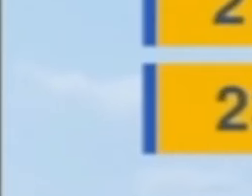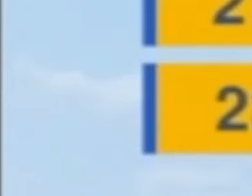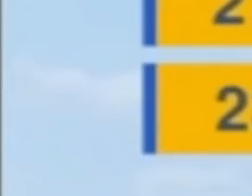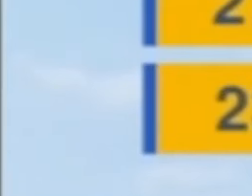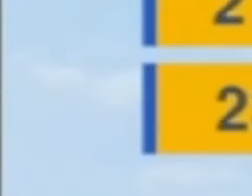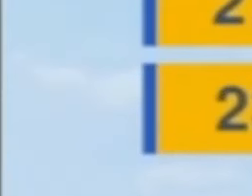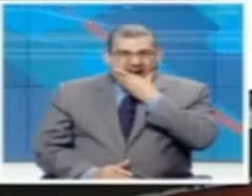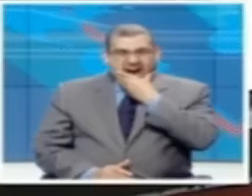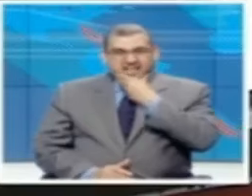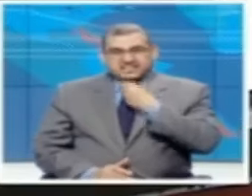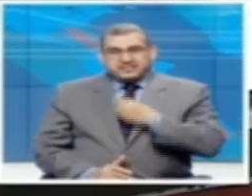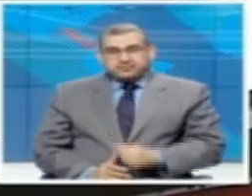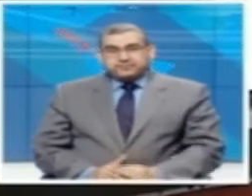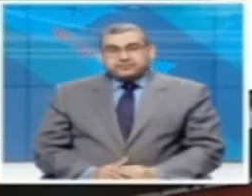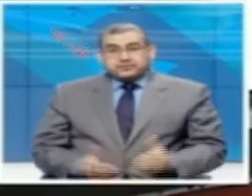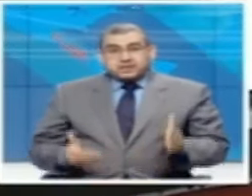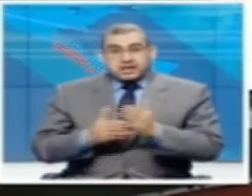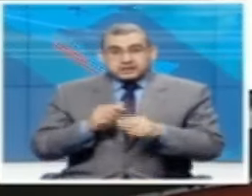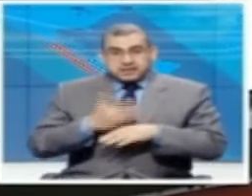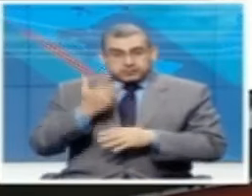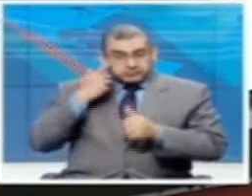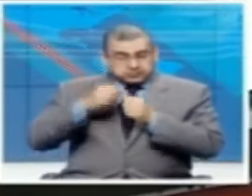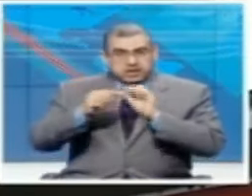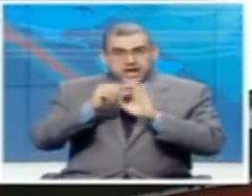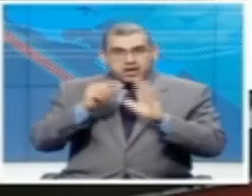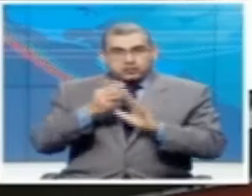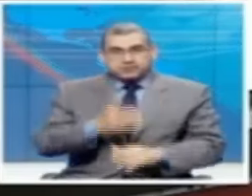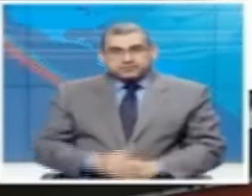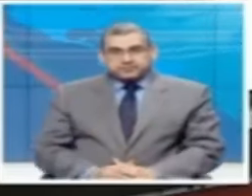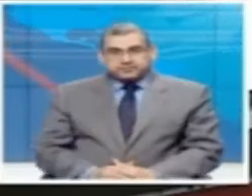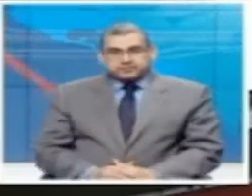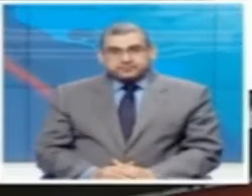1823 وهذا تذكير بابرز